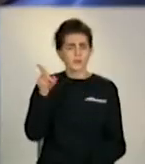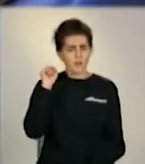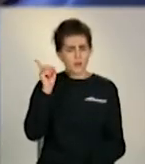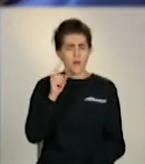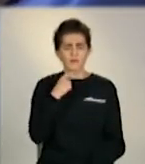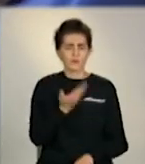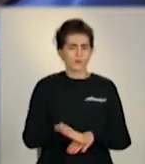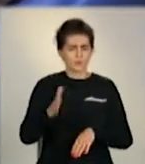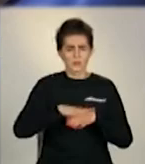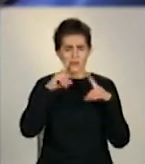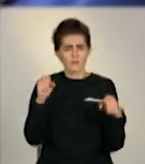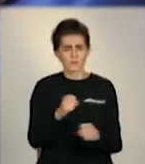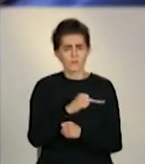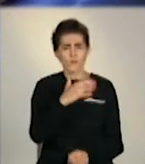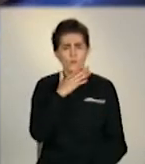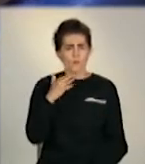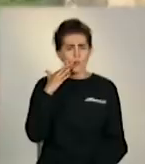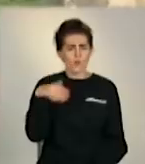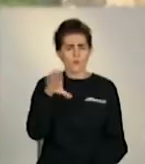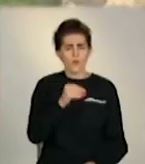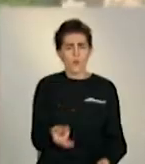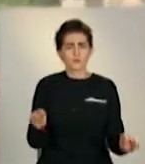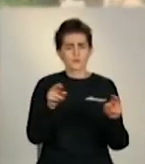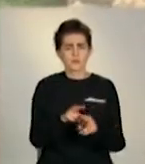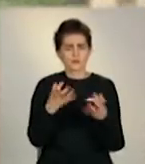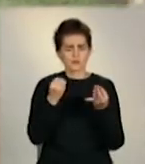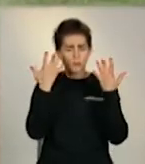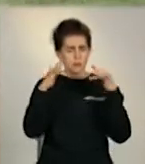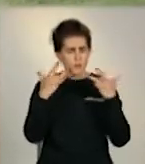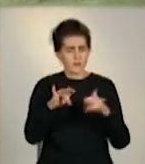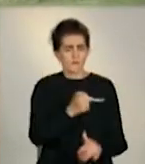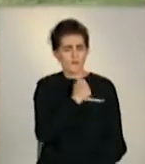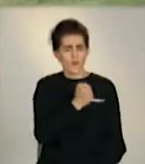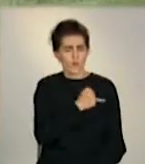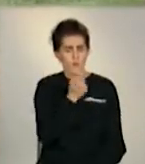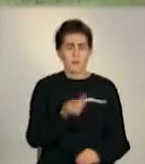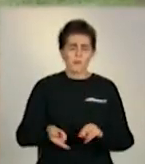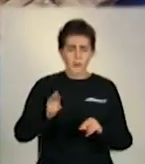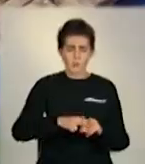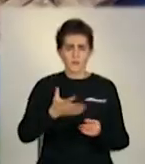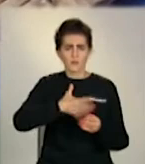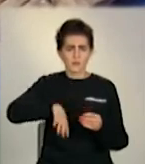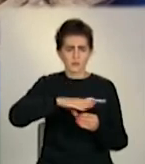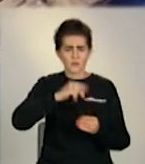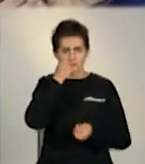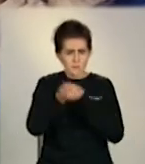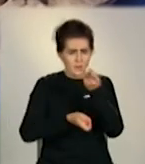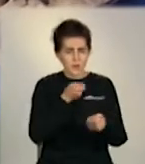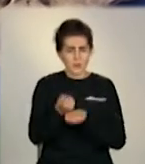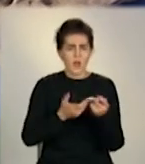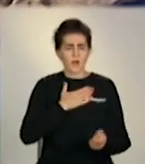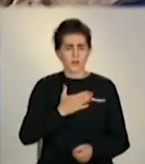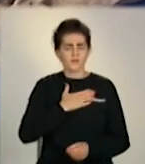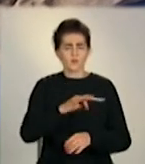пошуковці, практично неможливо. Більшість з них назавжди залишаються невідомими солдатами. До того ж, усі експедиції активісти